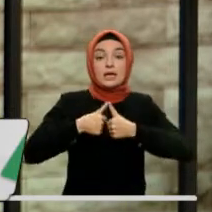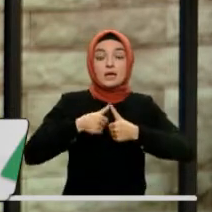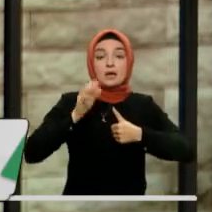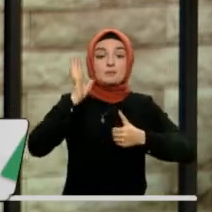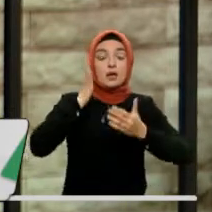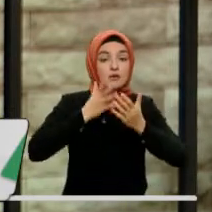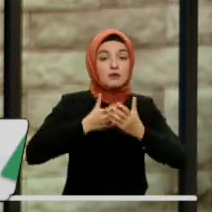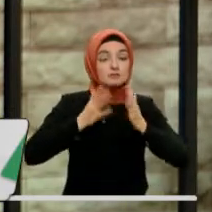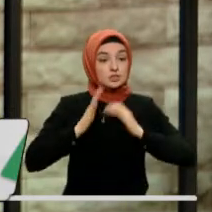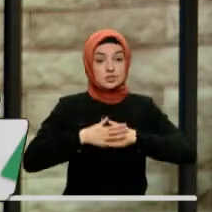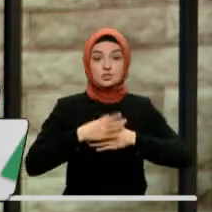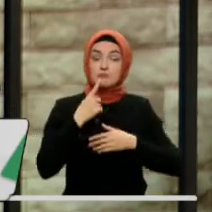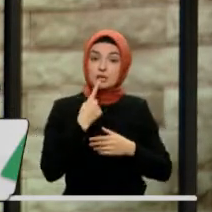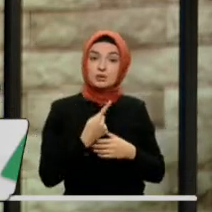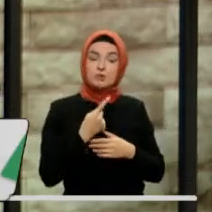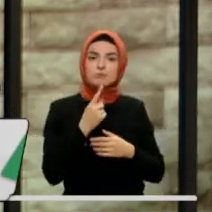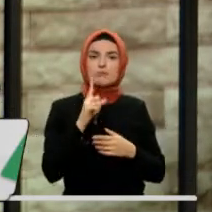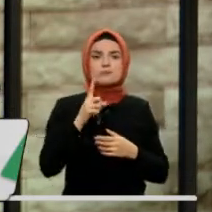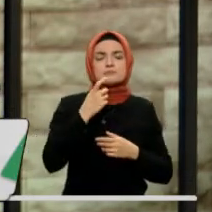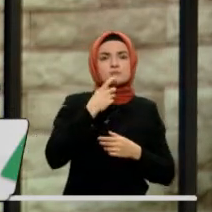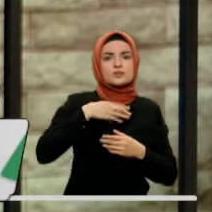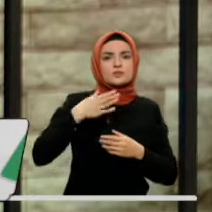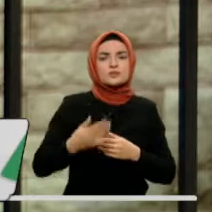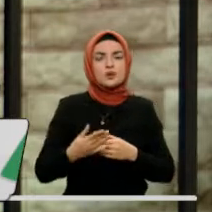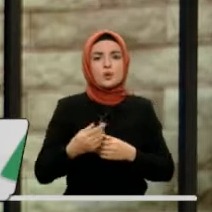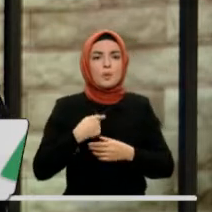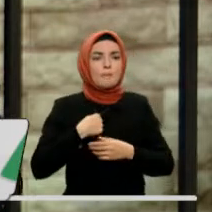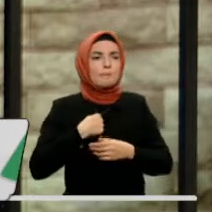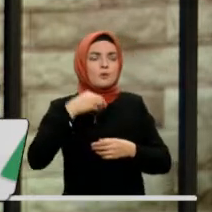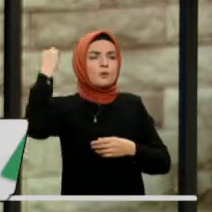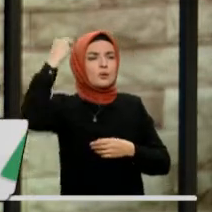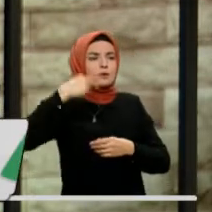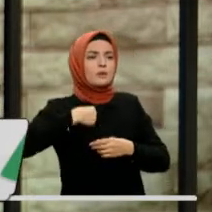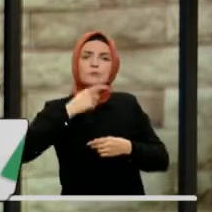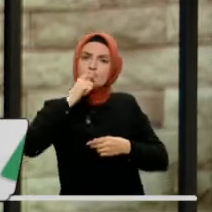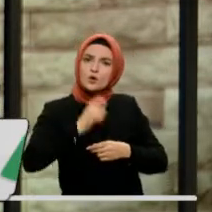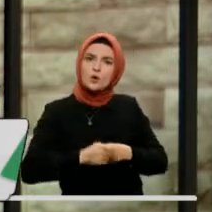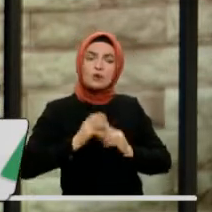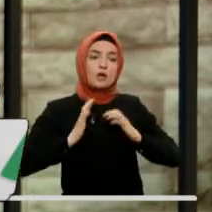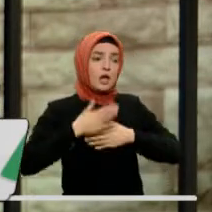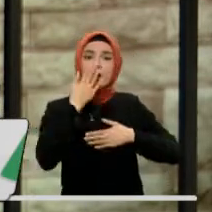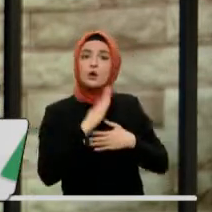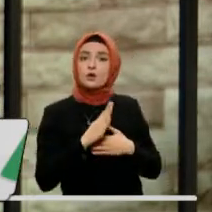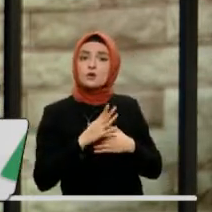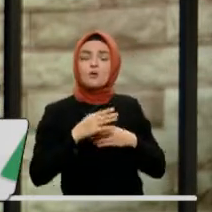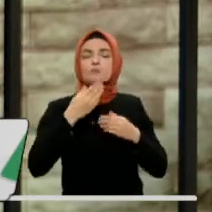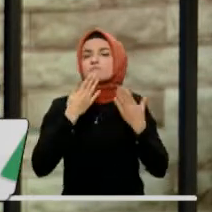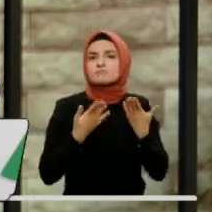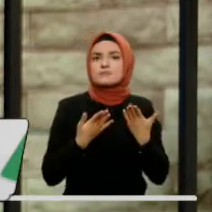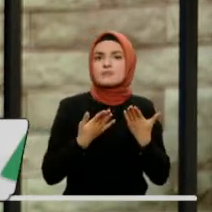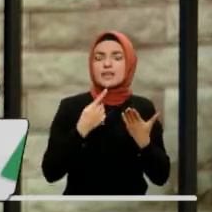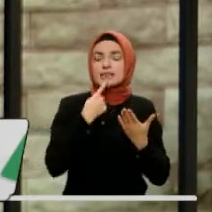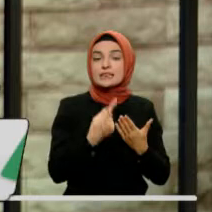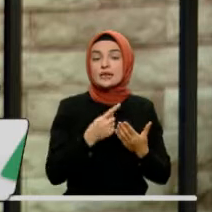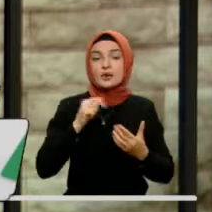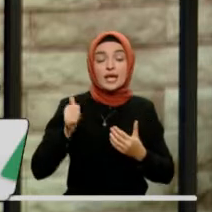vakitte kılacağım. Şimdi ben bir yıl sonra size bir resim veriyorum. Hocam bana söz vermişti, namazını kılmıyor. Söz vermişti. Mesela en önemli konu, erkekler